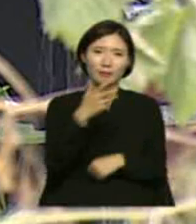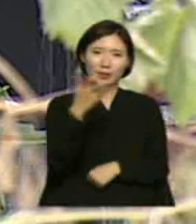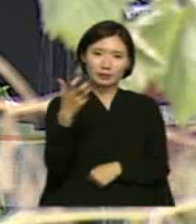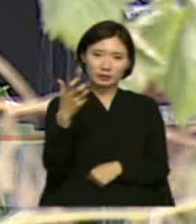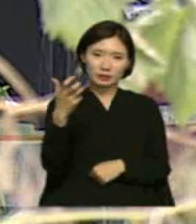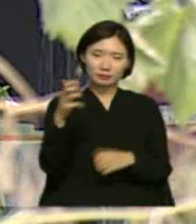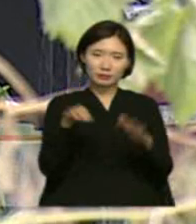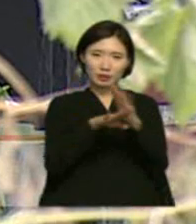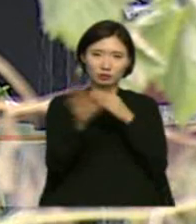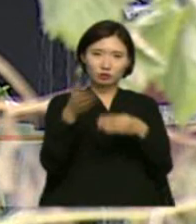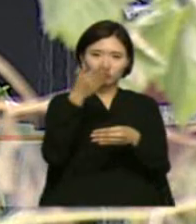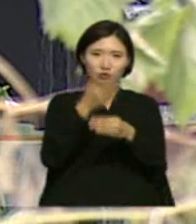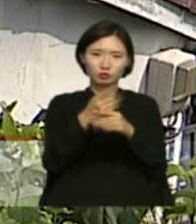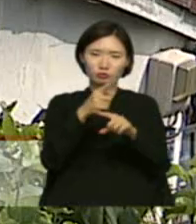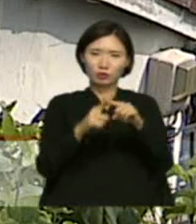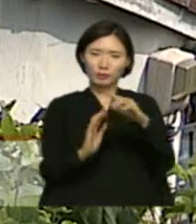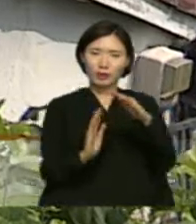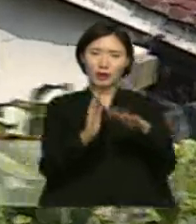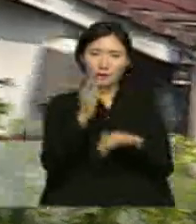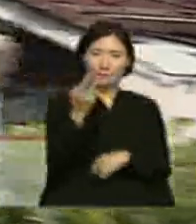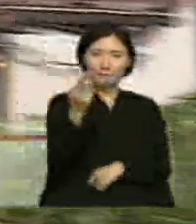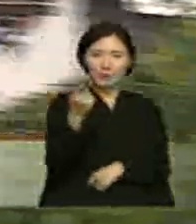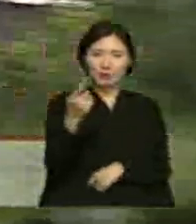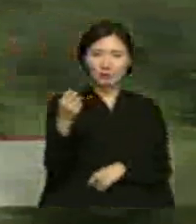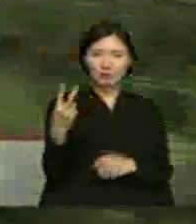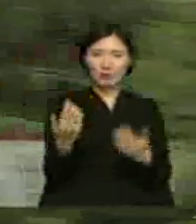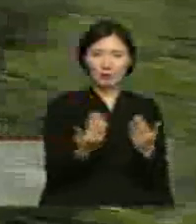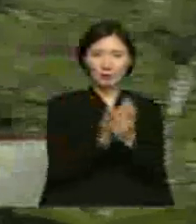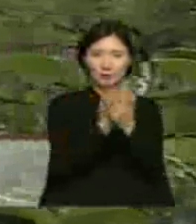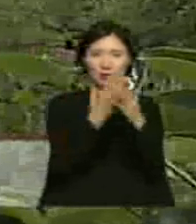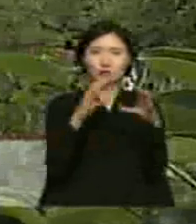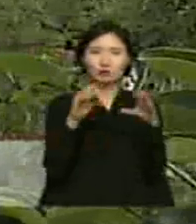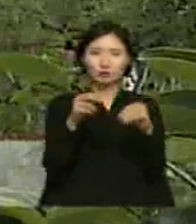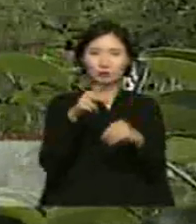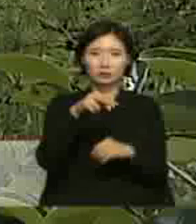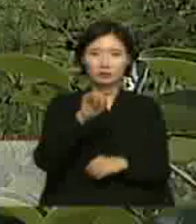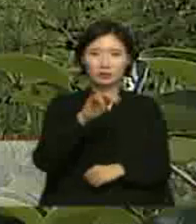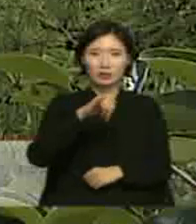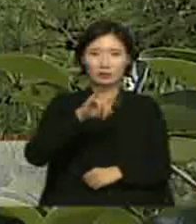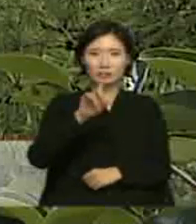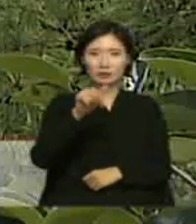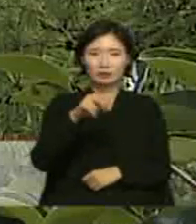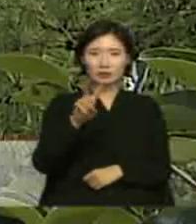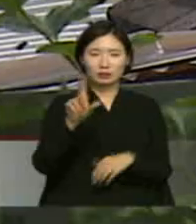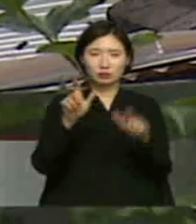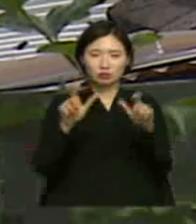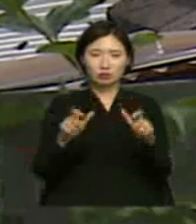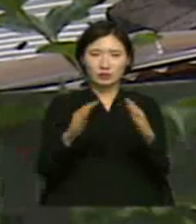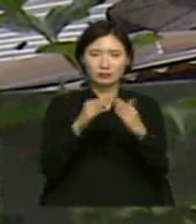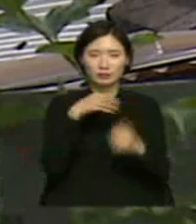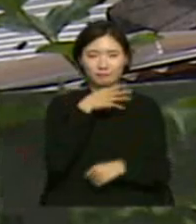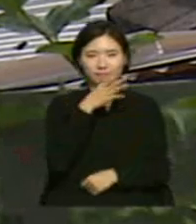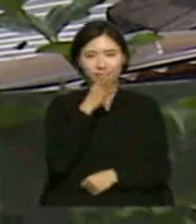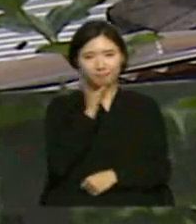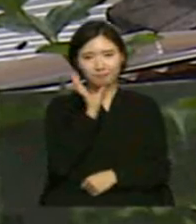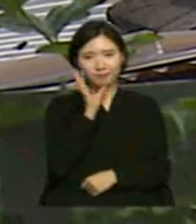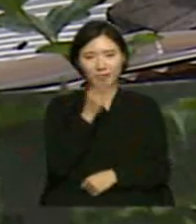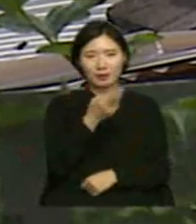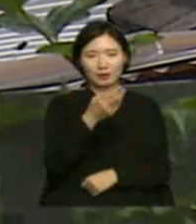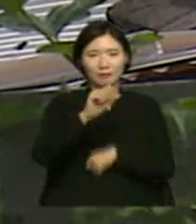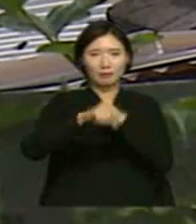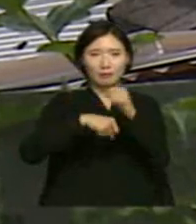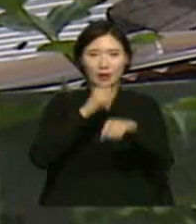절반가량이 피어있습니다 재개발이 중단된 사직이 구역입니다 이렇게 집들이 노화된 채 방치된 이유는